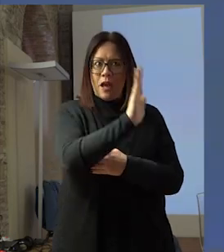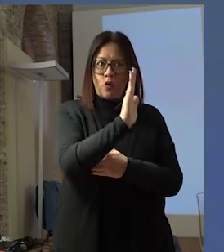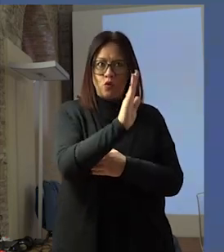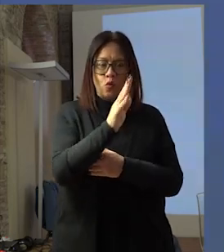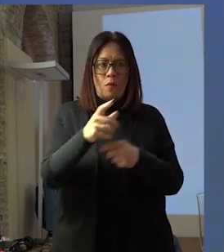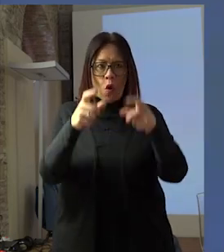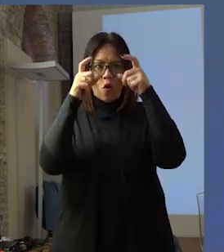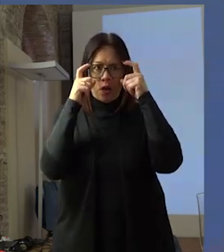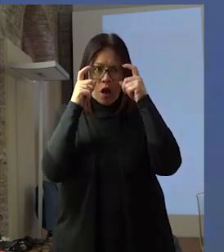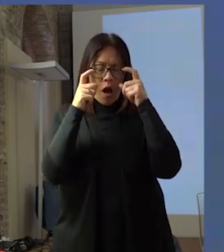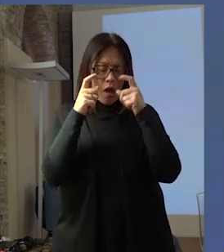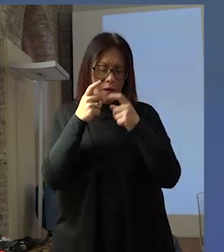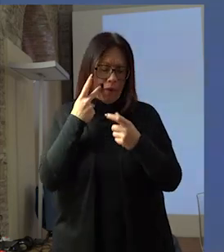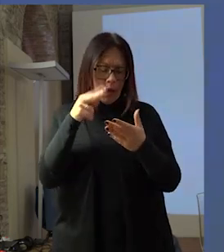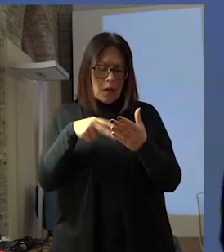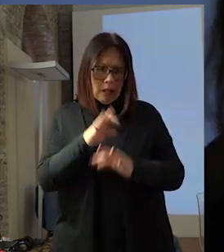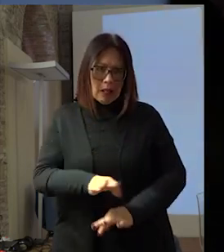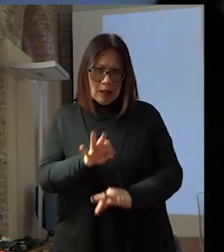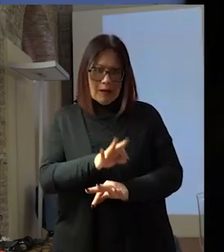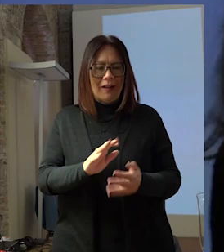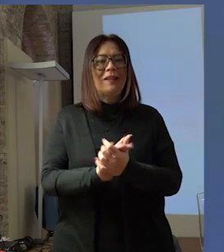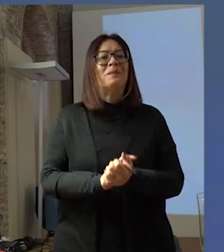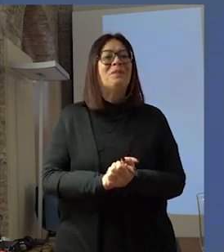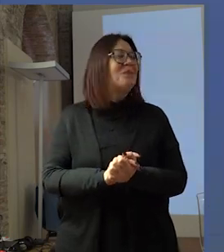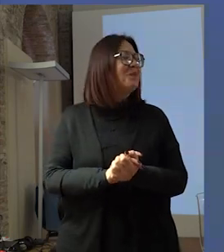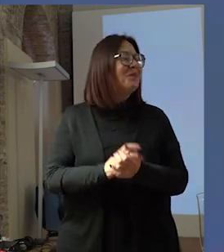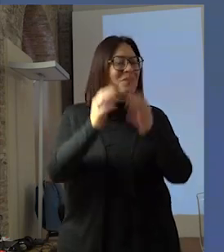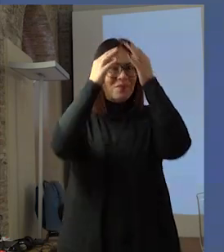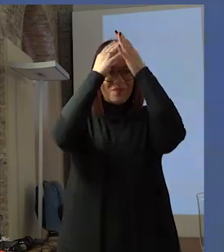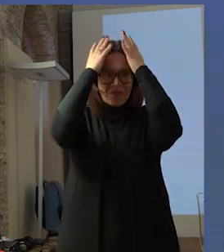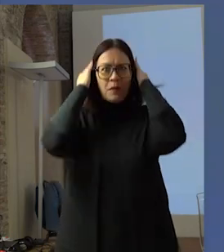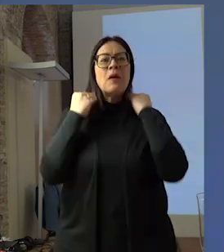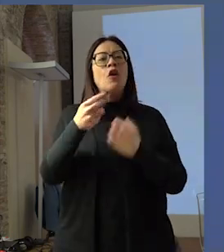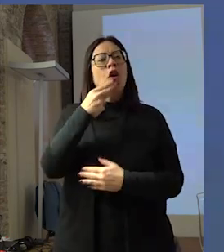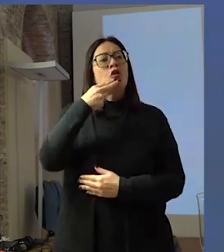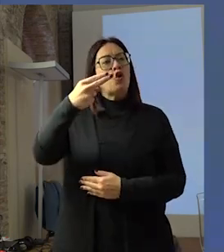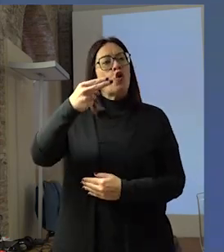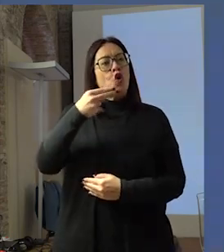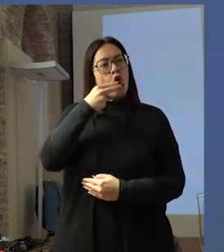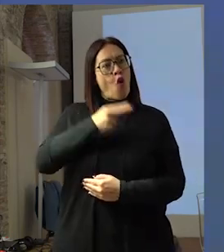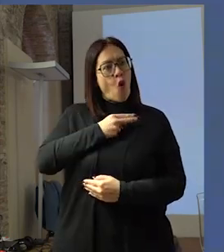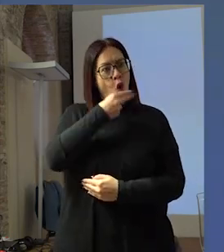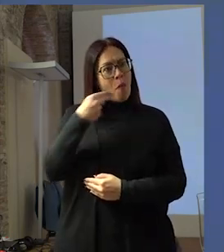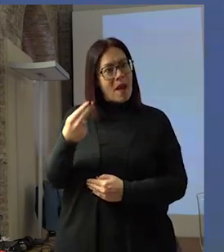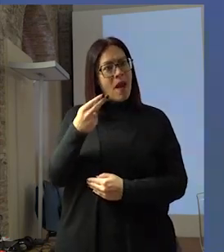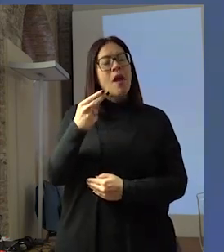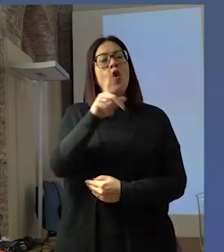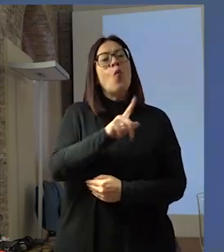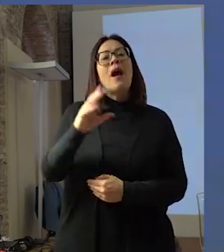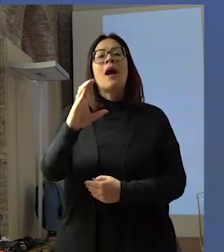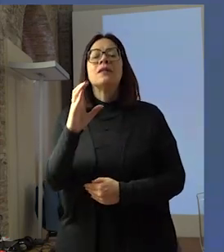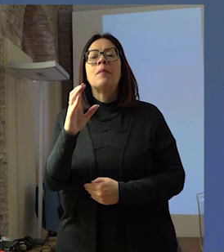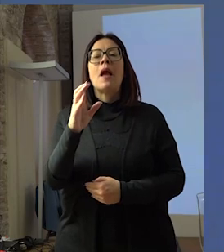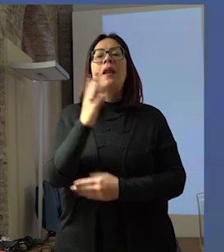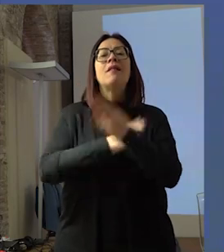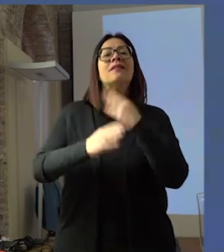occhiali perché non vedo niente. Allora, mi chiamo Luca Casapieri e sono un disabile motorio.